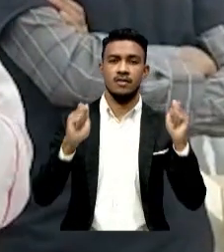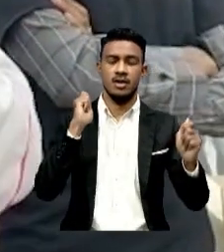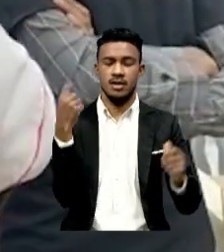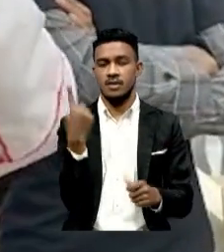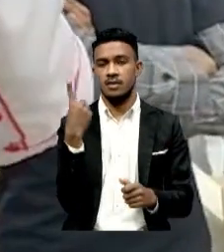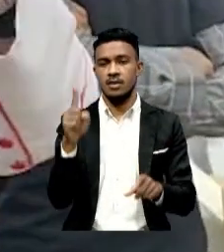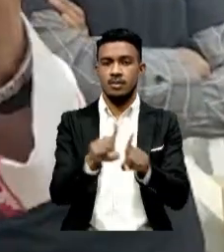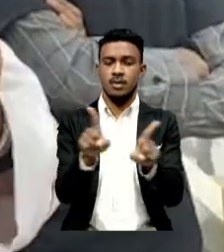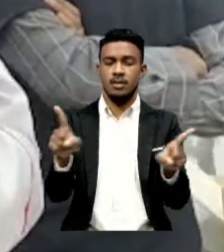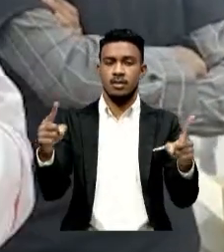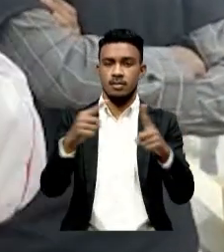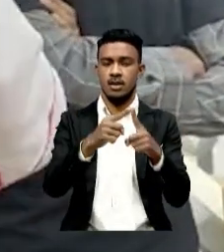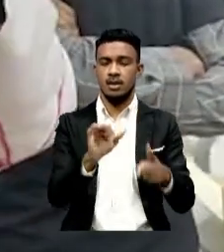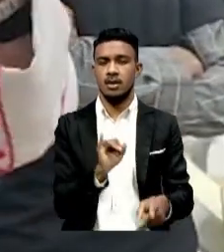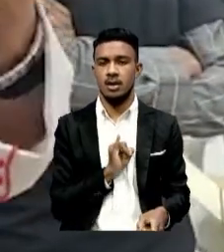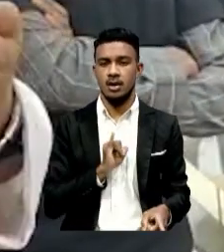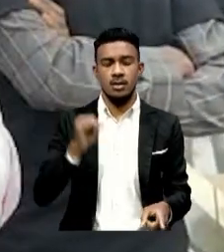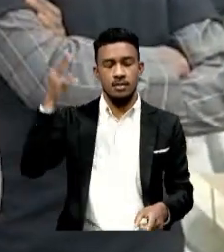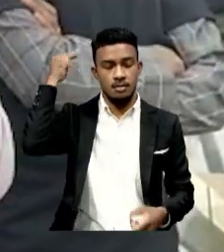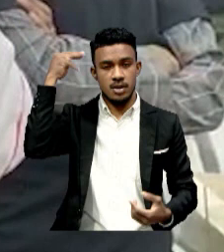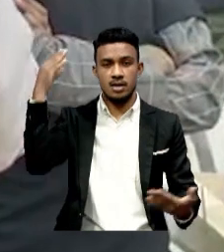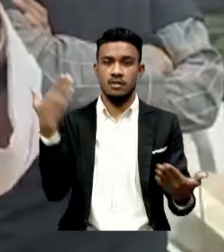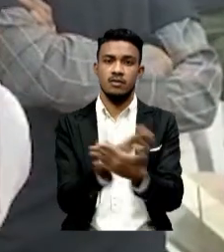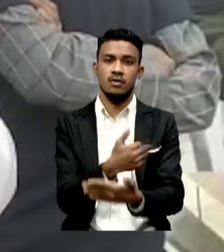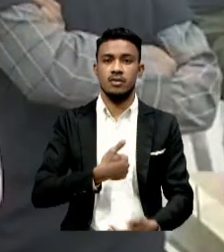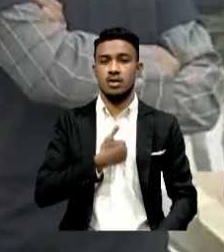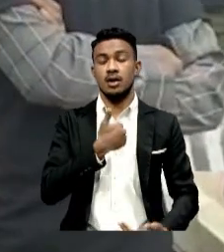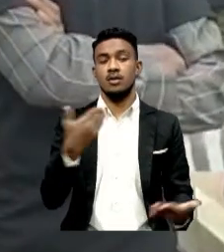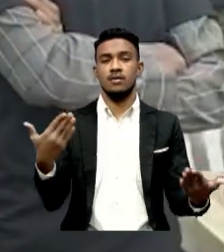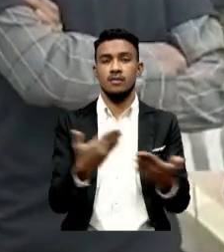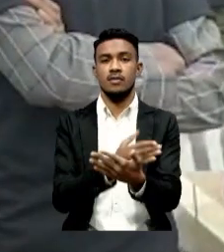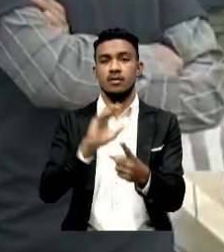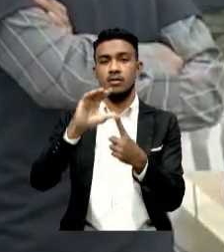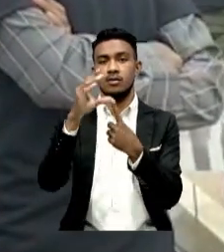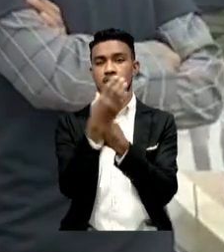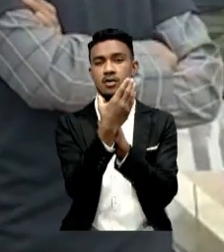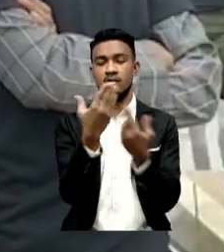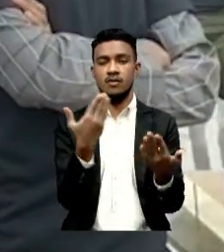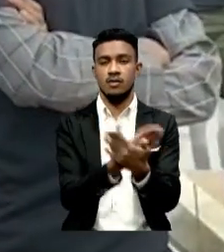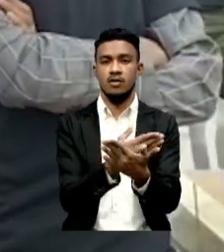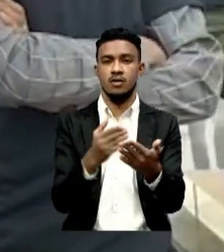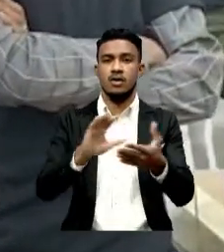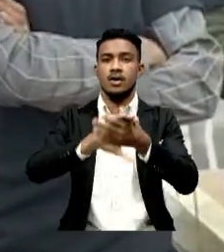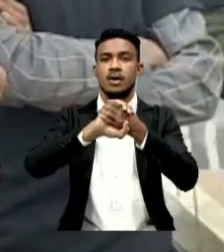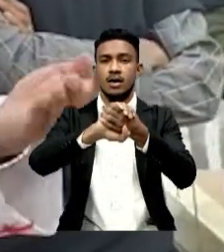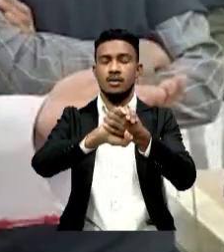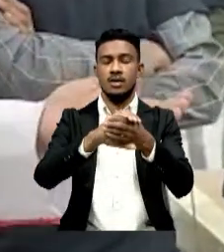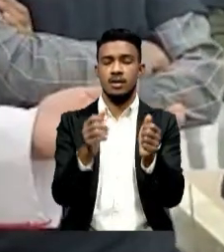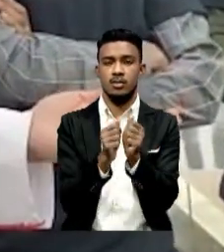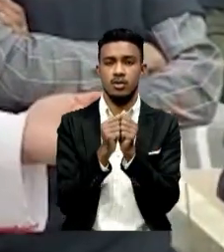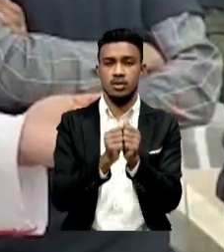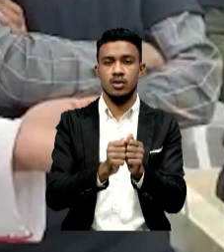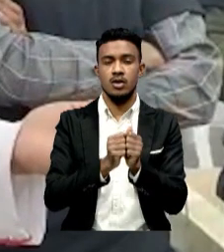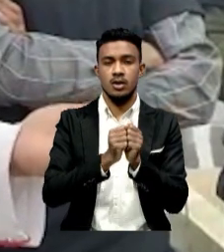bao mentalidade fon atitude fon cultura fon Carli Mahamoto te reportagem